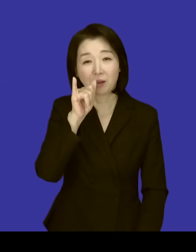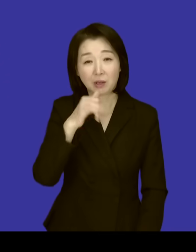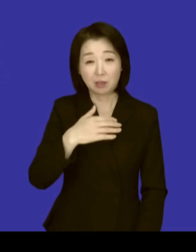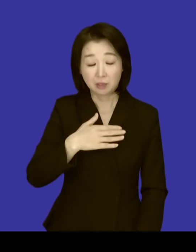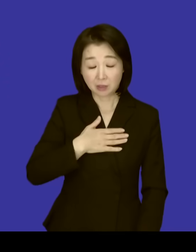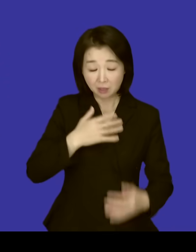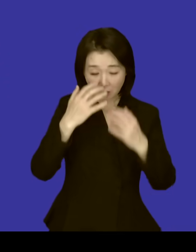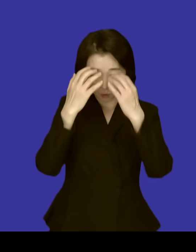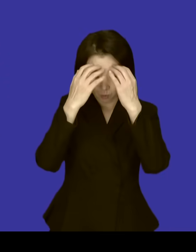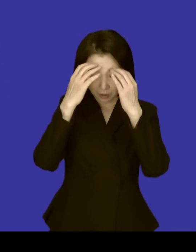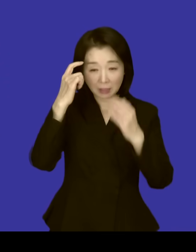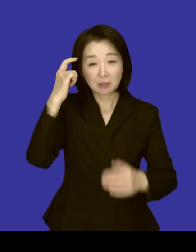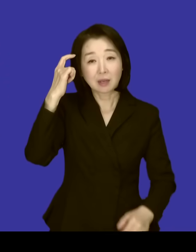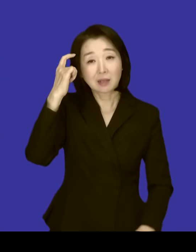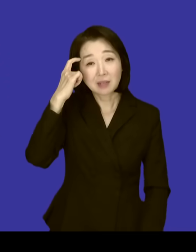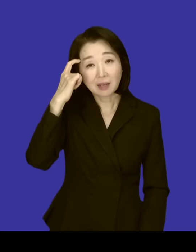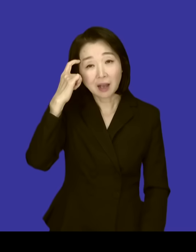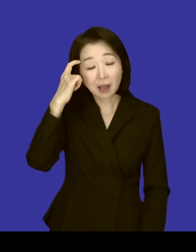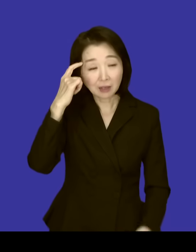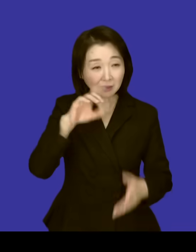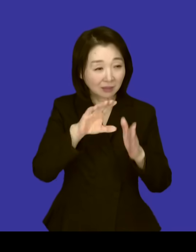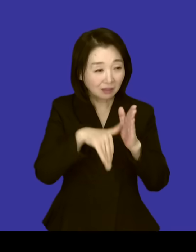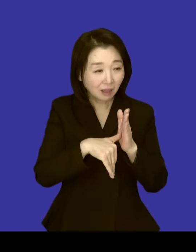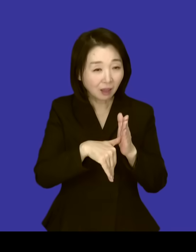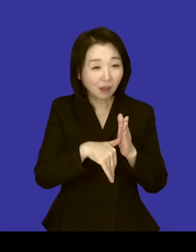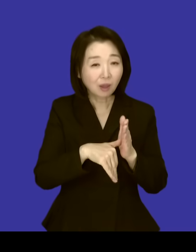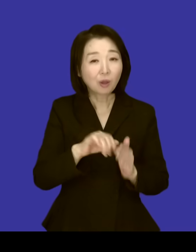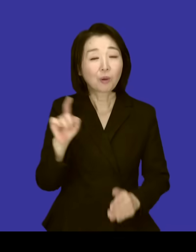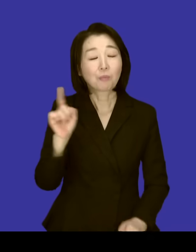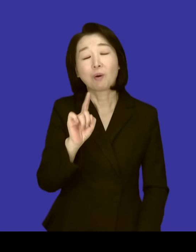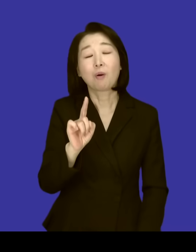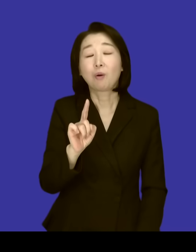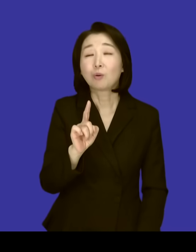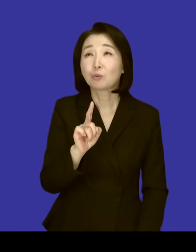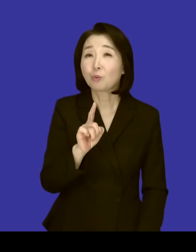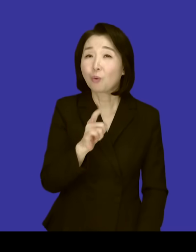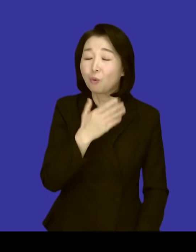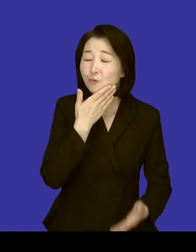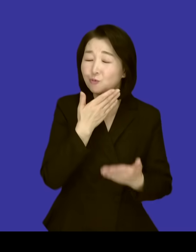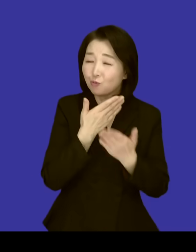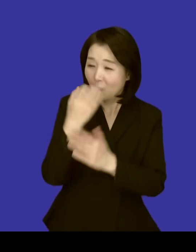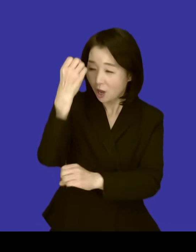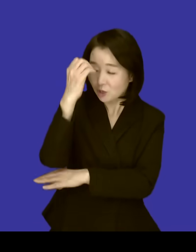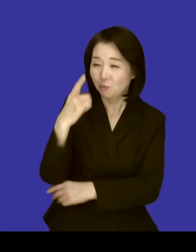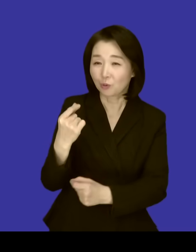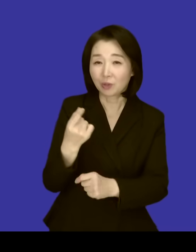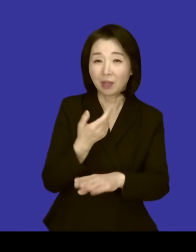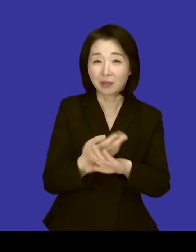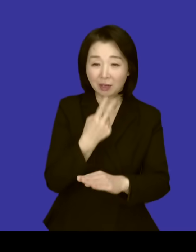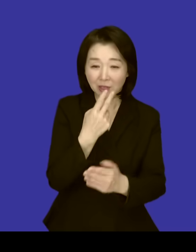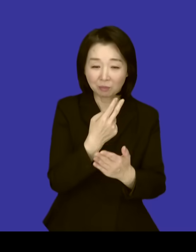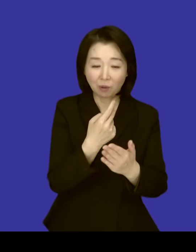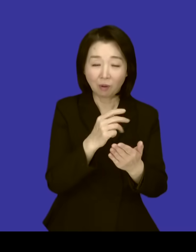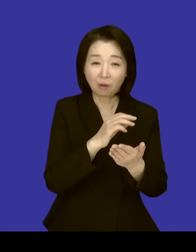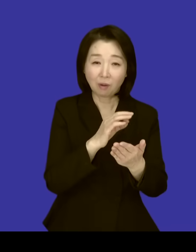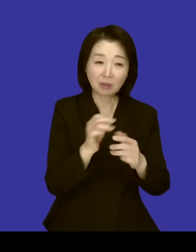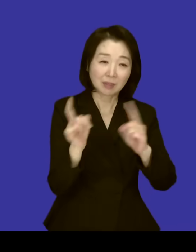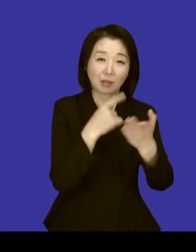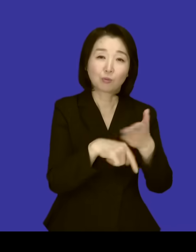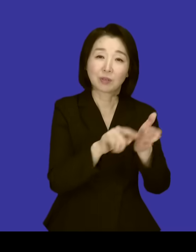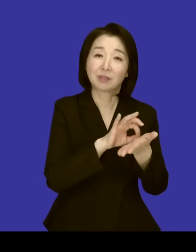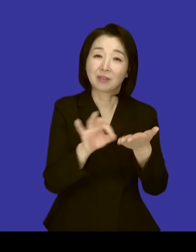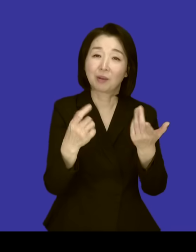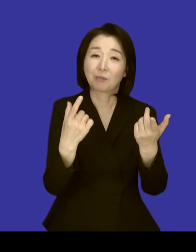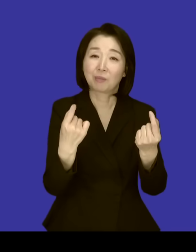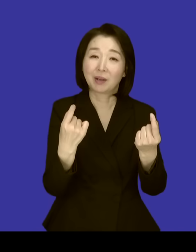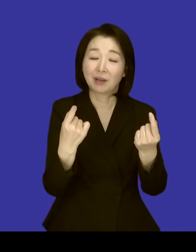내가 고난이라고 느꼈던 그 순간들이 어느 순간 또 양분이 되어서 다른 생명을 살리기 위해 사용된다라는 생각이